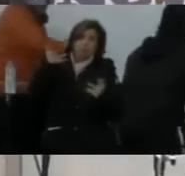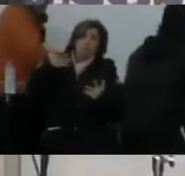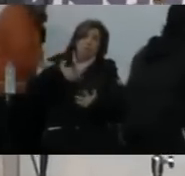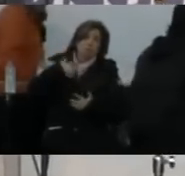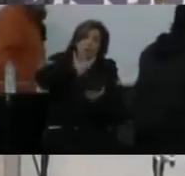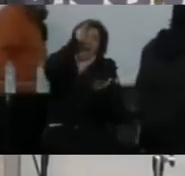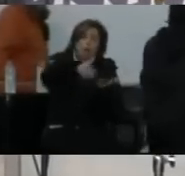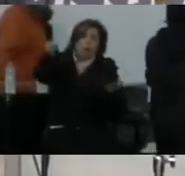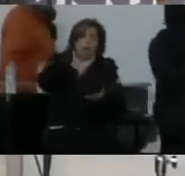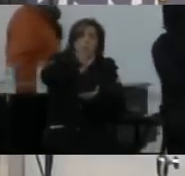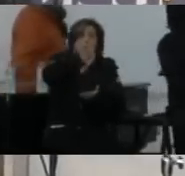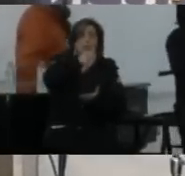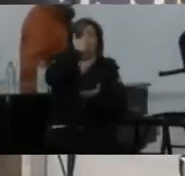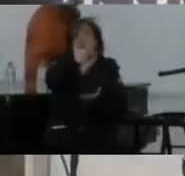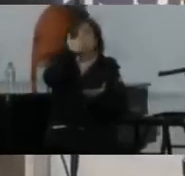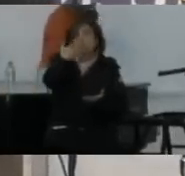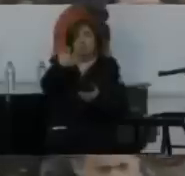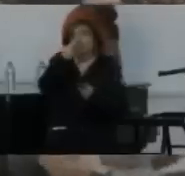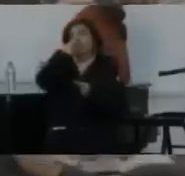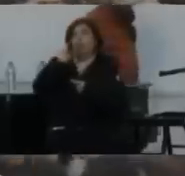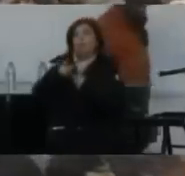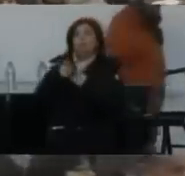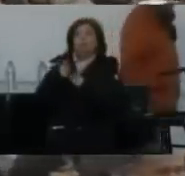in Afghanistan, andiamo,